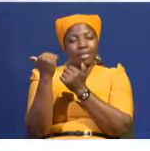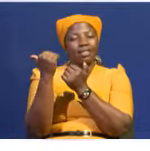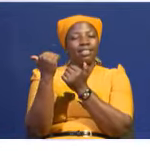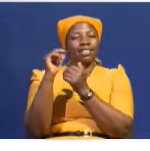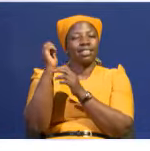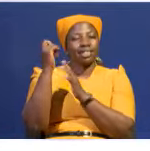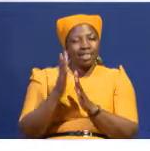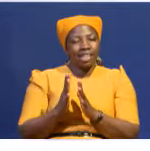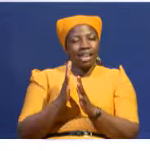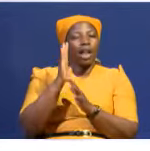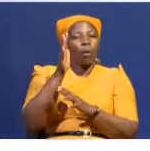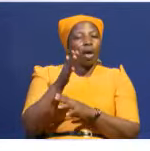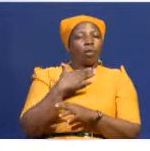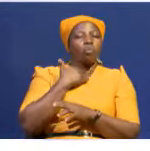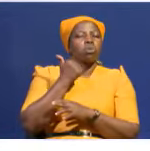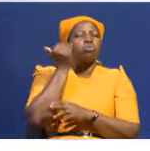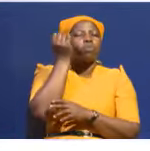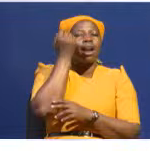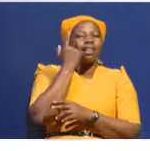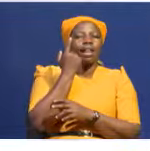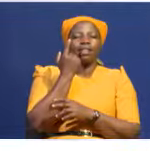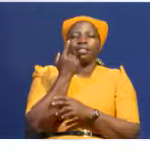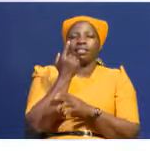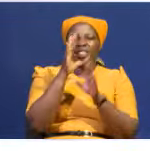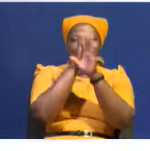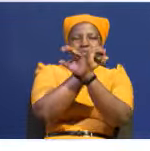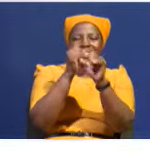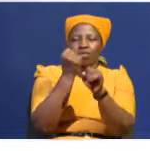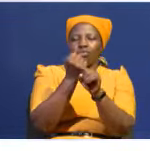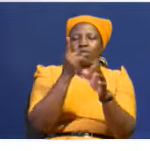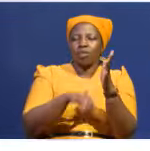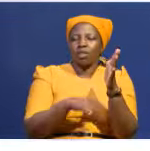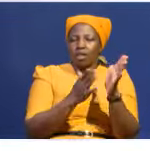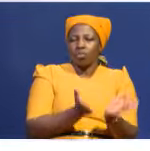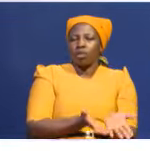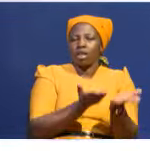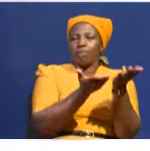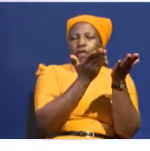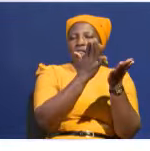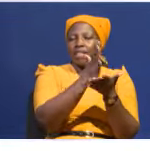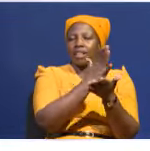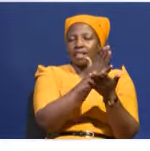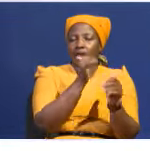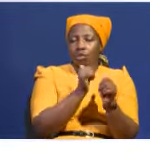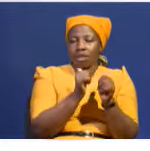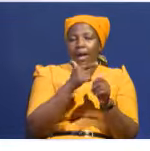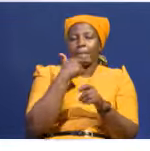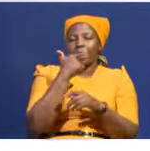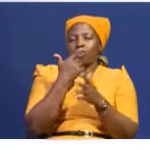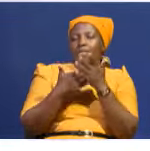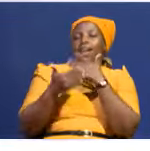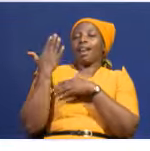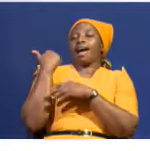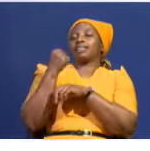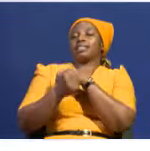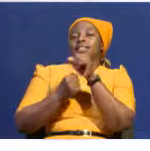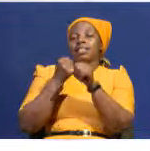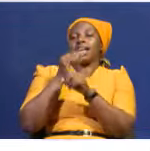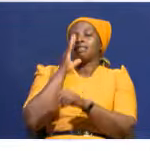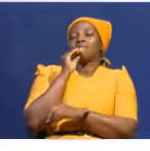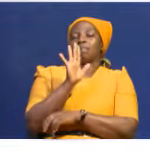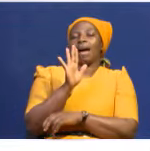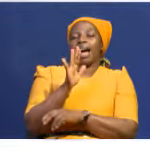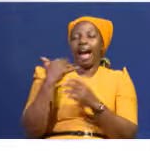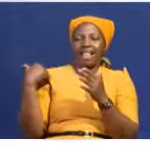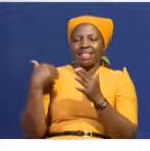kuelewa, je, njia alizoziweka katika kuboresha sekta hizi zilizotajwa katika hotuba yake ya mwaka jana, je, imefikia